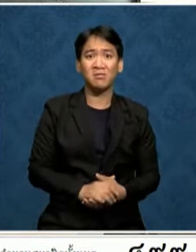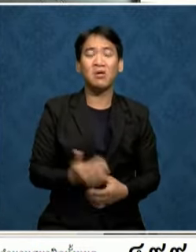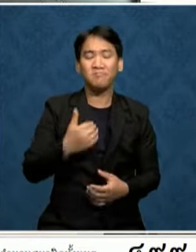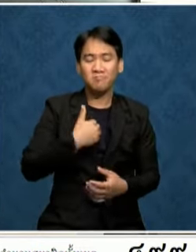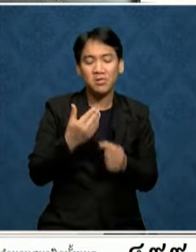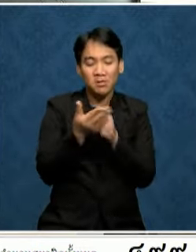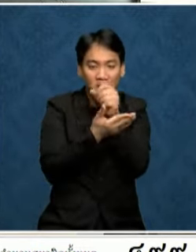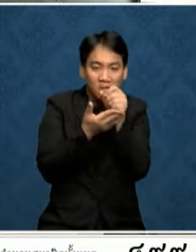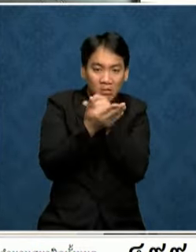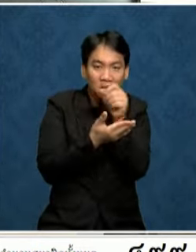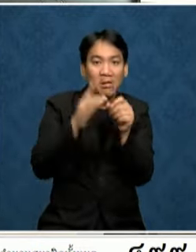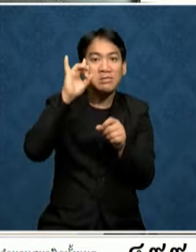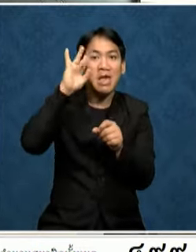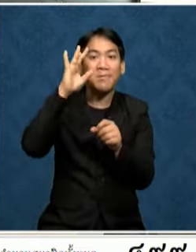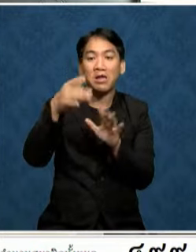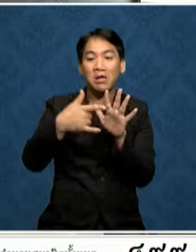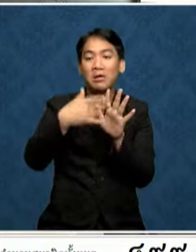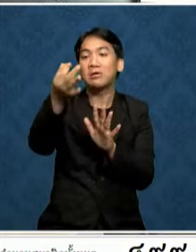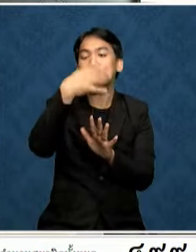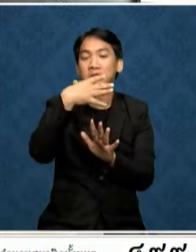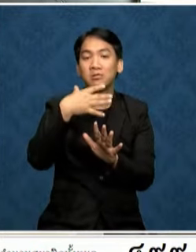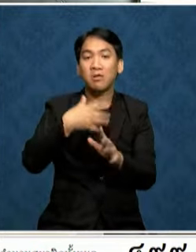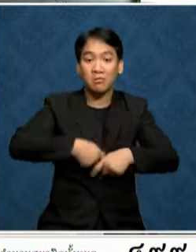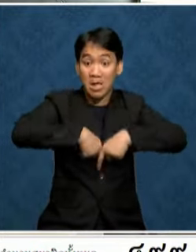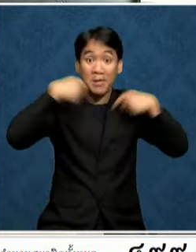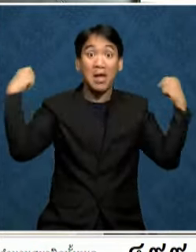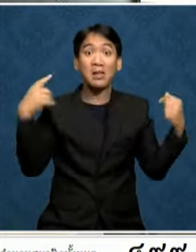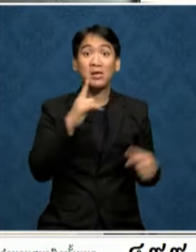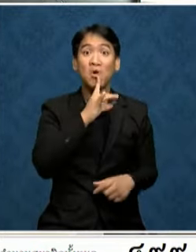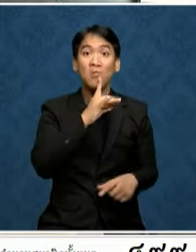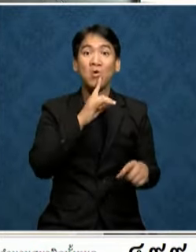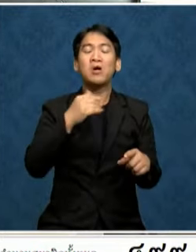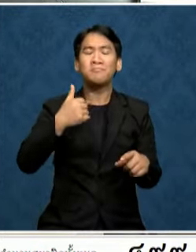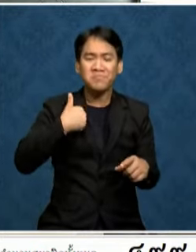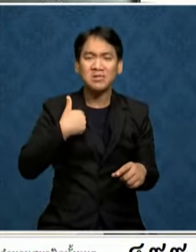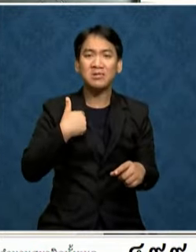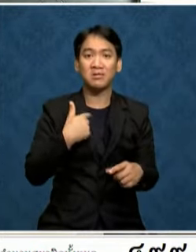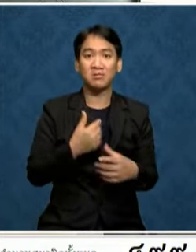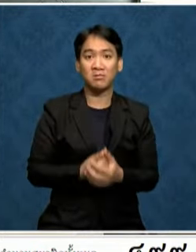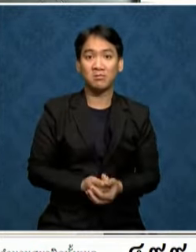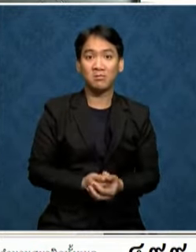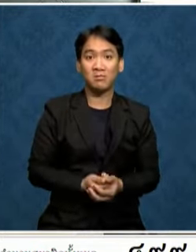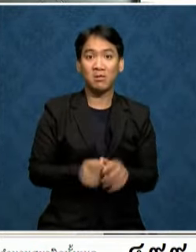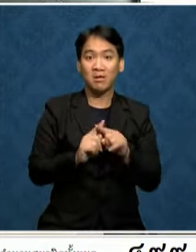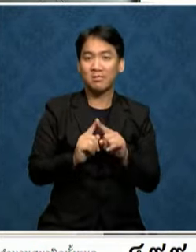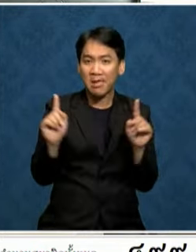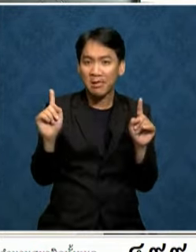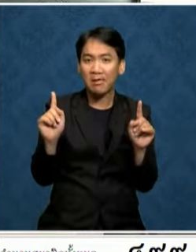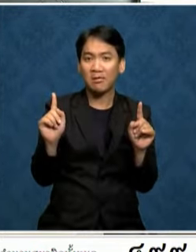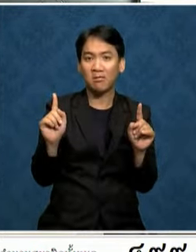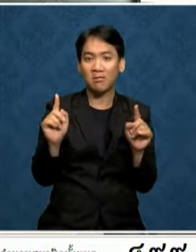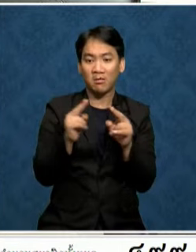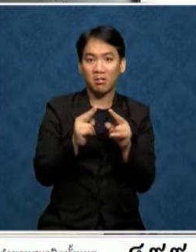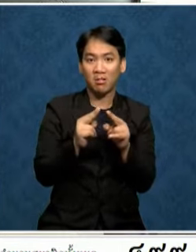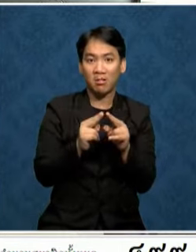ถนนเป็นบางคนเท่านั้นเองฮะเพราะฉะนั้นสิ่งที่เราอยากทำให้มากที่สุดก็คือทำไม่ให้คนเป็นบ้าไม่ให้คน